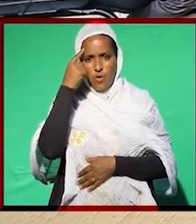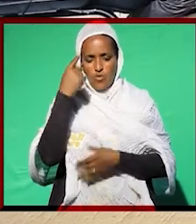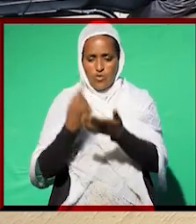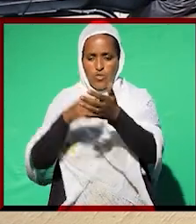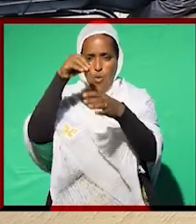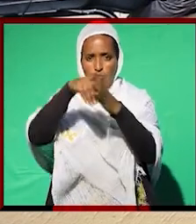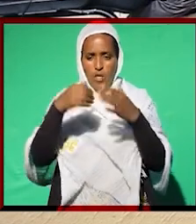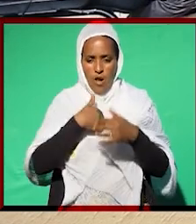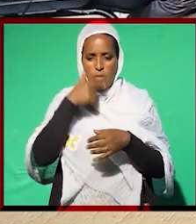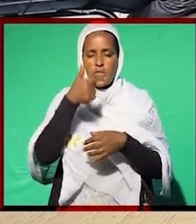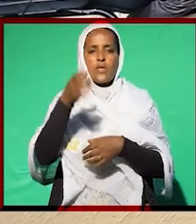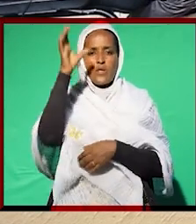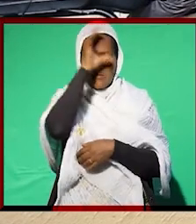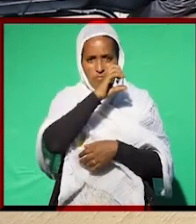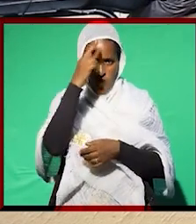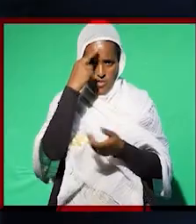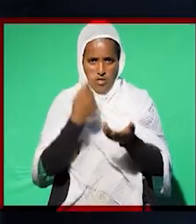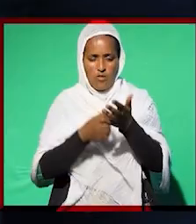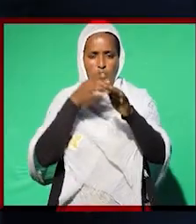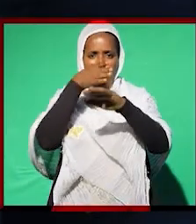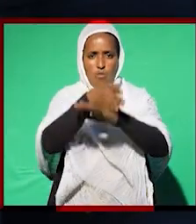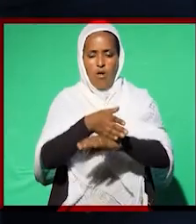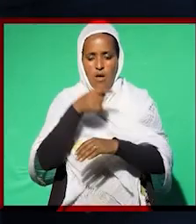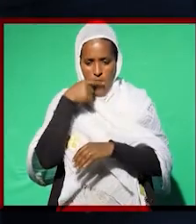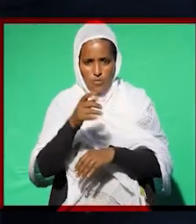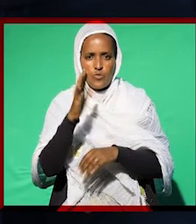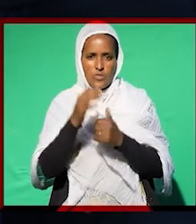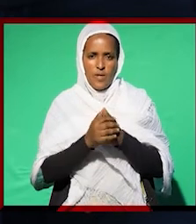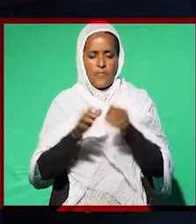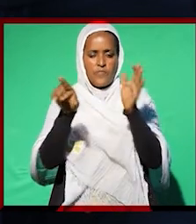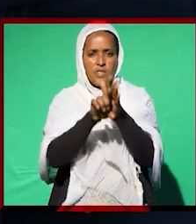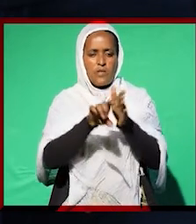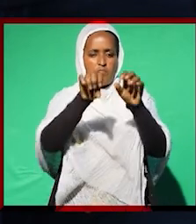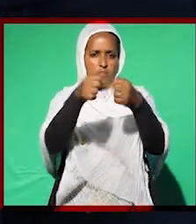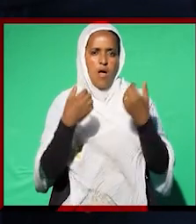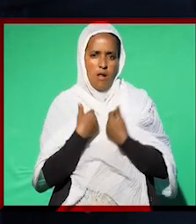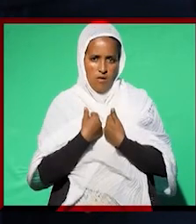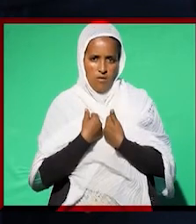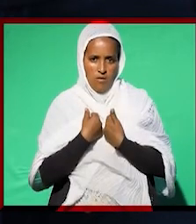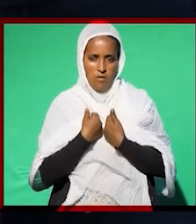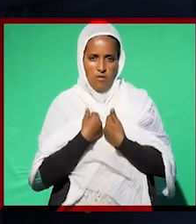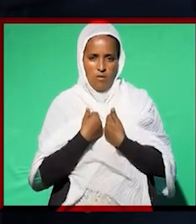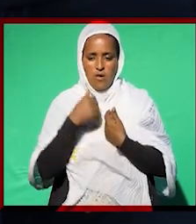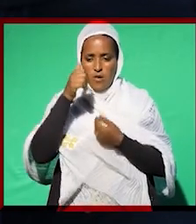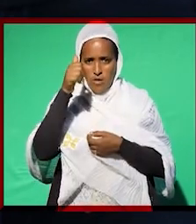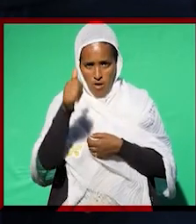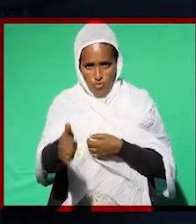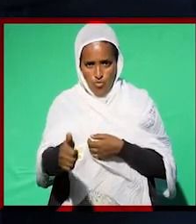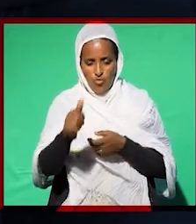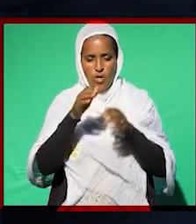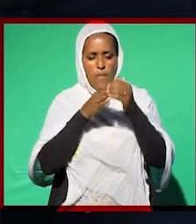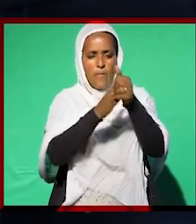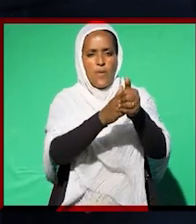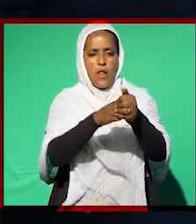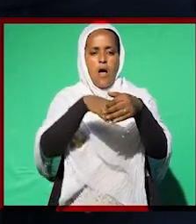አስባለሁ። እሱ እዛ ውስጥ አለ ብዬ ስለምገምት በኋላ ፈመምር የሚሉት ይመስለኛል። ህግ ጥሰት አለበት። በቃ